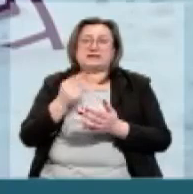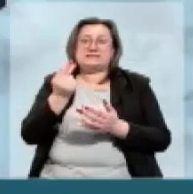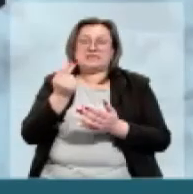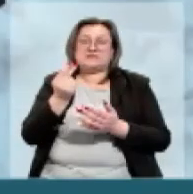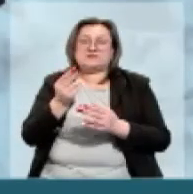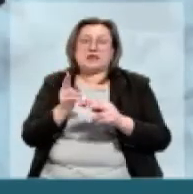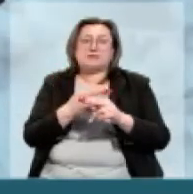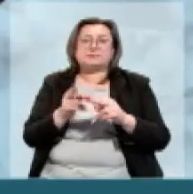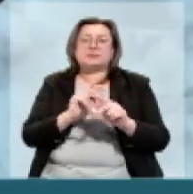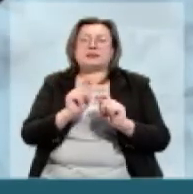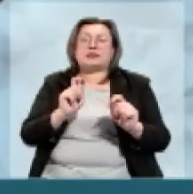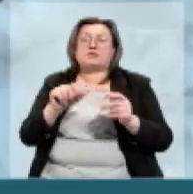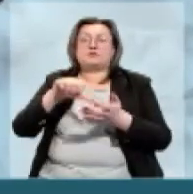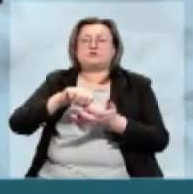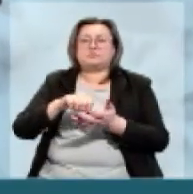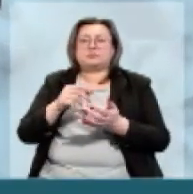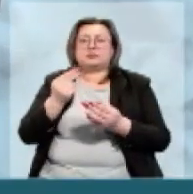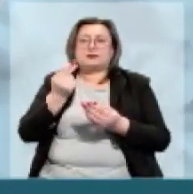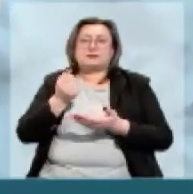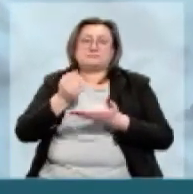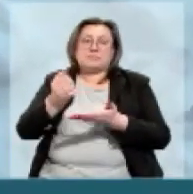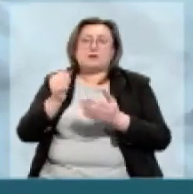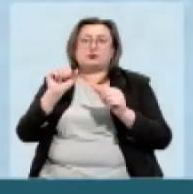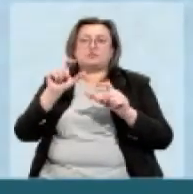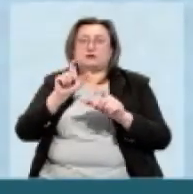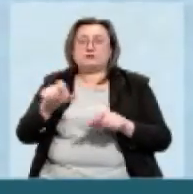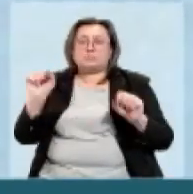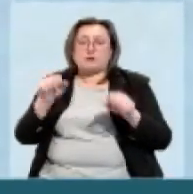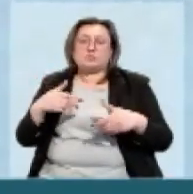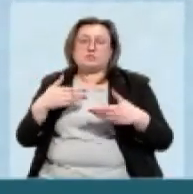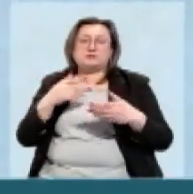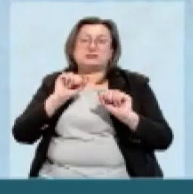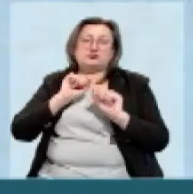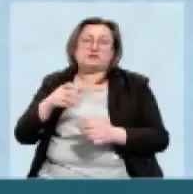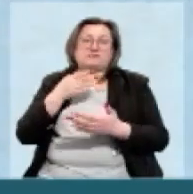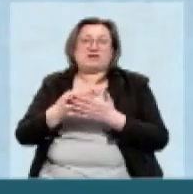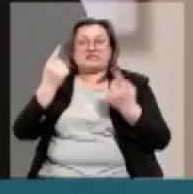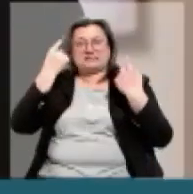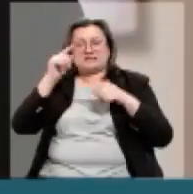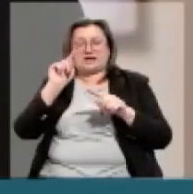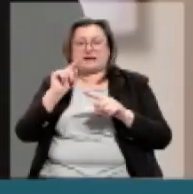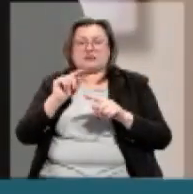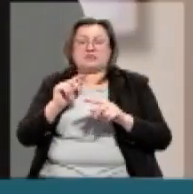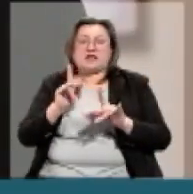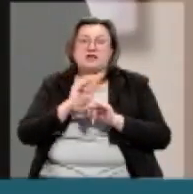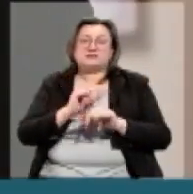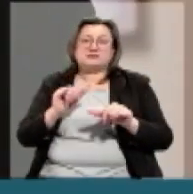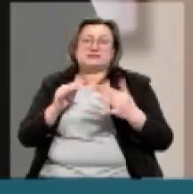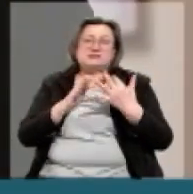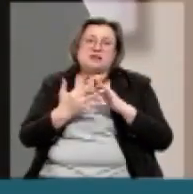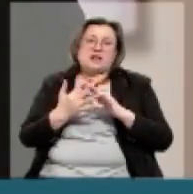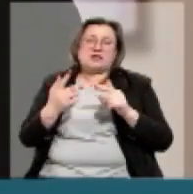дамыту аясында өз идеяларын ұсынып қорғайды. Нәтижесінде онлайн дауыс беру арқылы жеңімпаздар анықталады. Сроки по